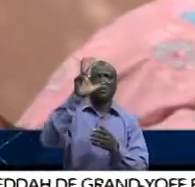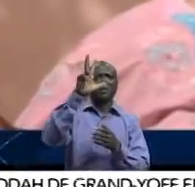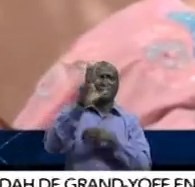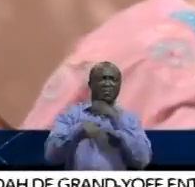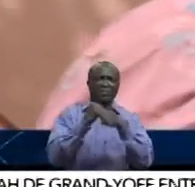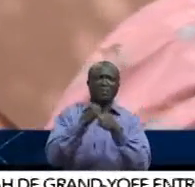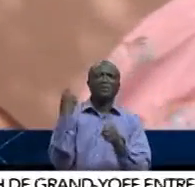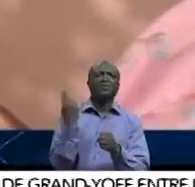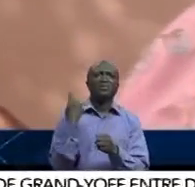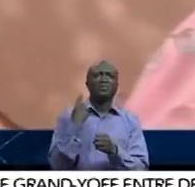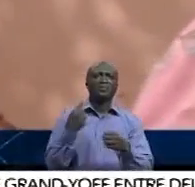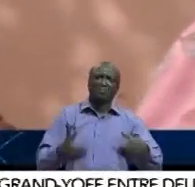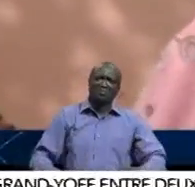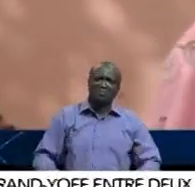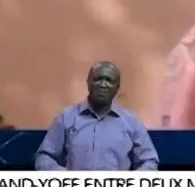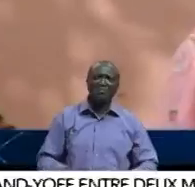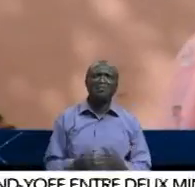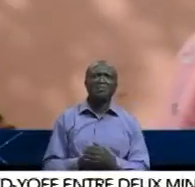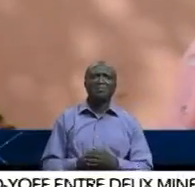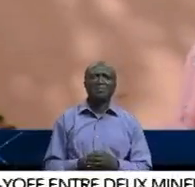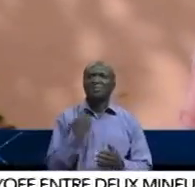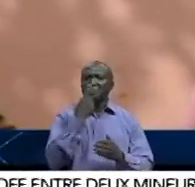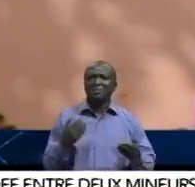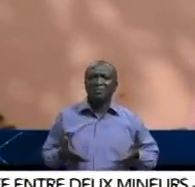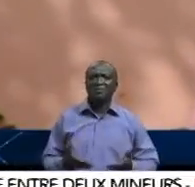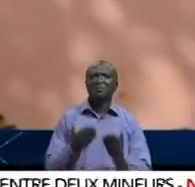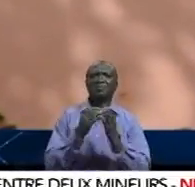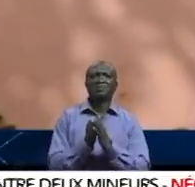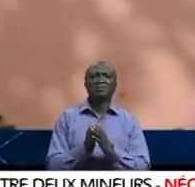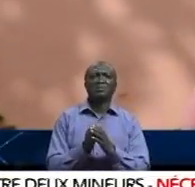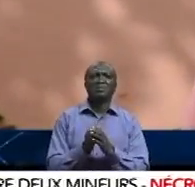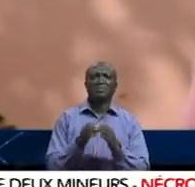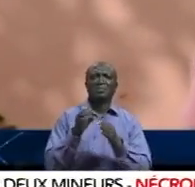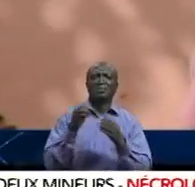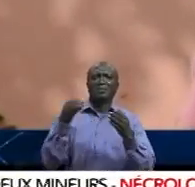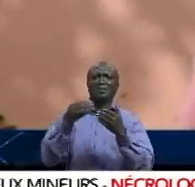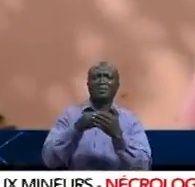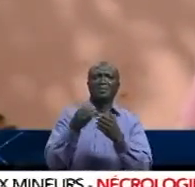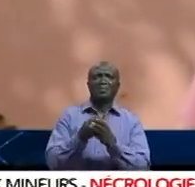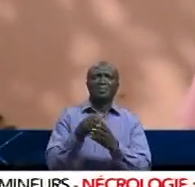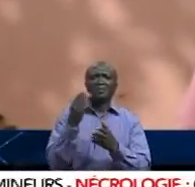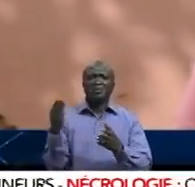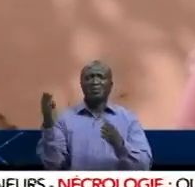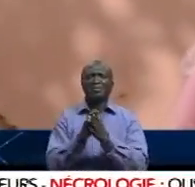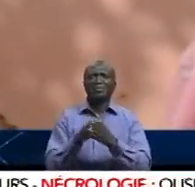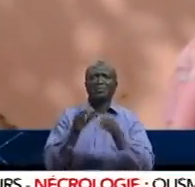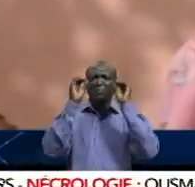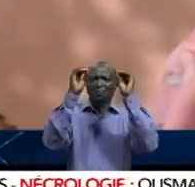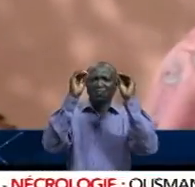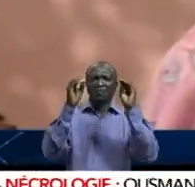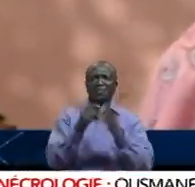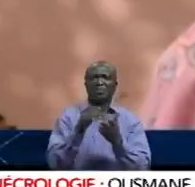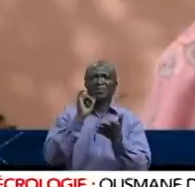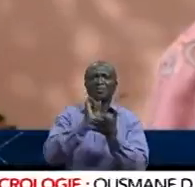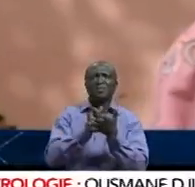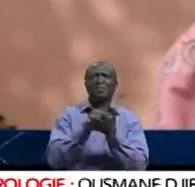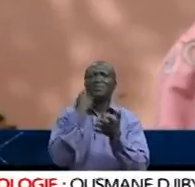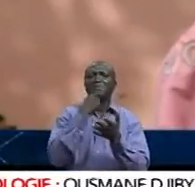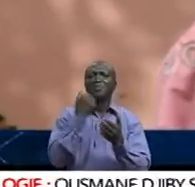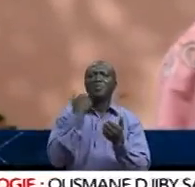c'est une université jeune donc qui est née avec un modèle d'enseignement qui est totalement différent de ce qu'ils ont toujours connu donc